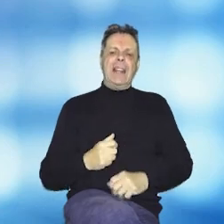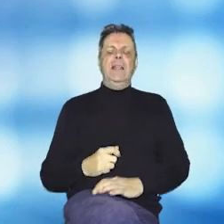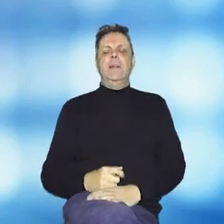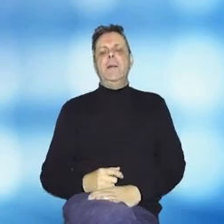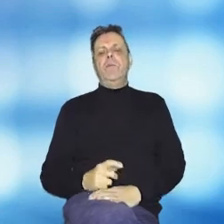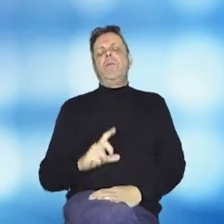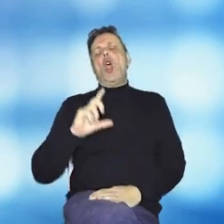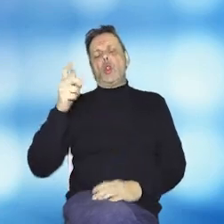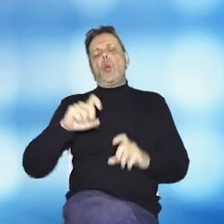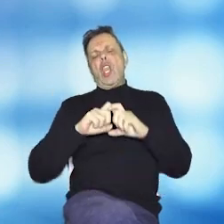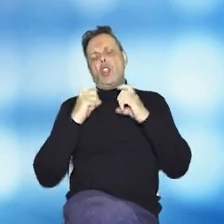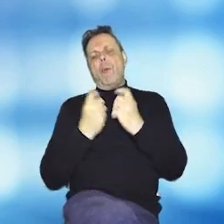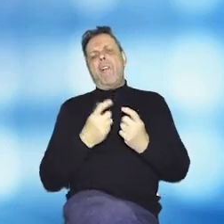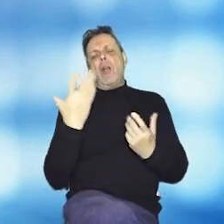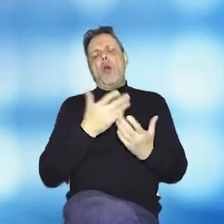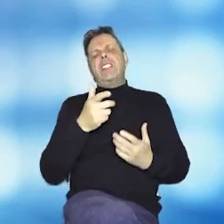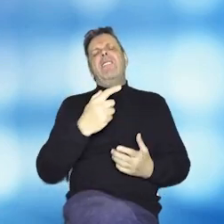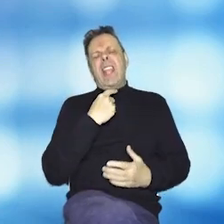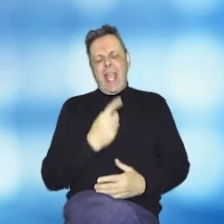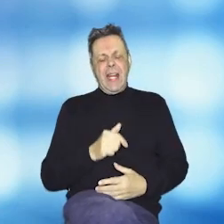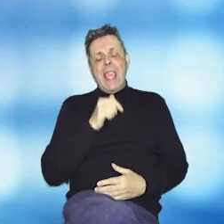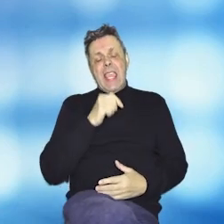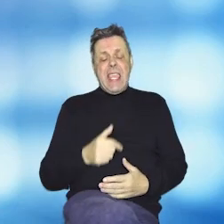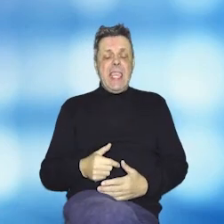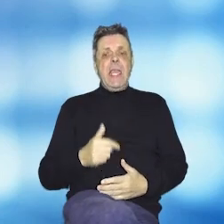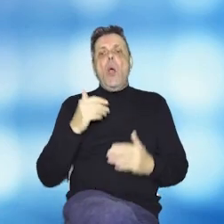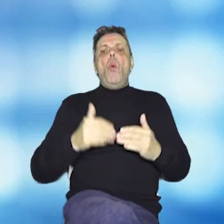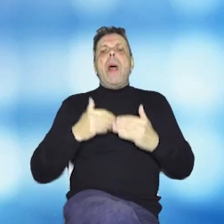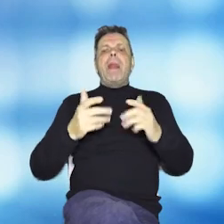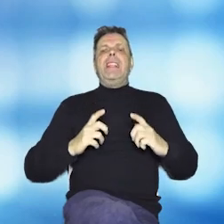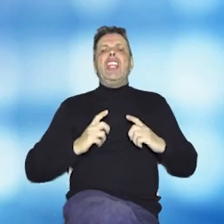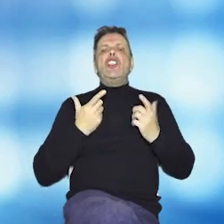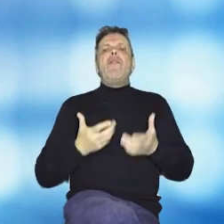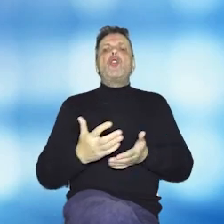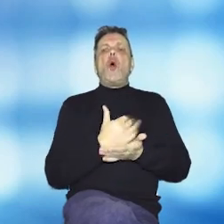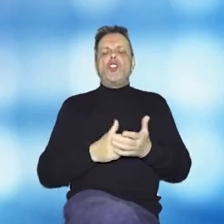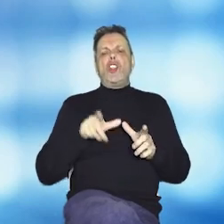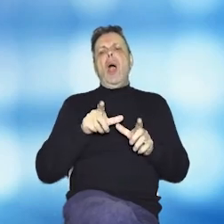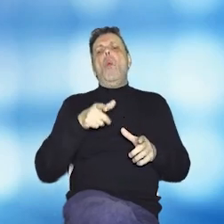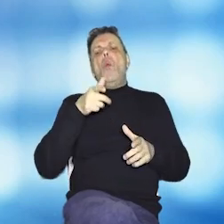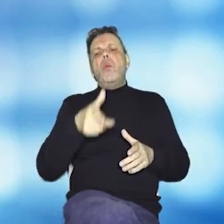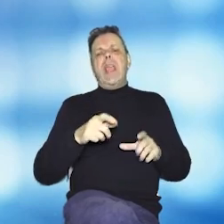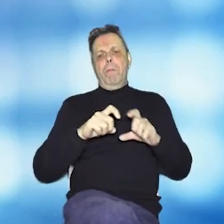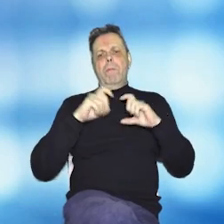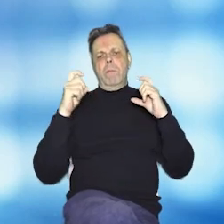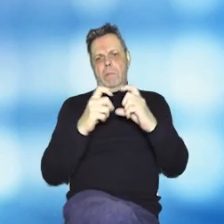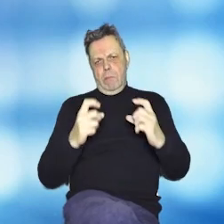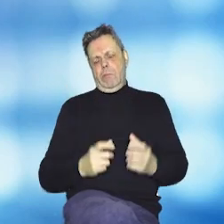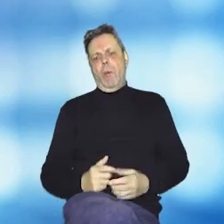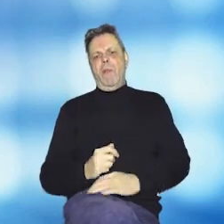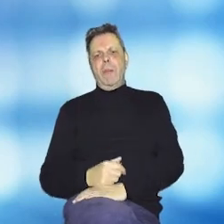ovih drugih koje ste spomenuli i samim time unaprijediti život korisnika u tim